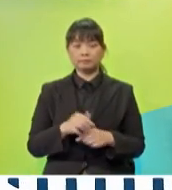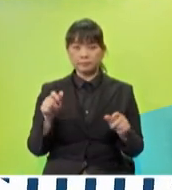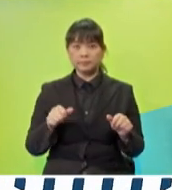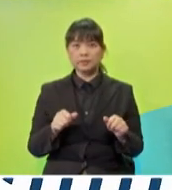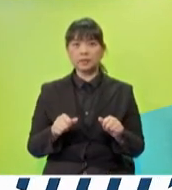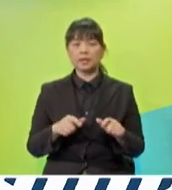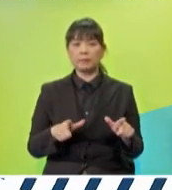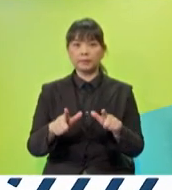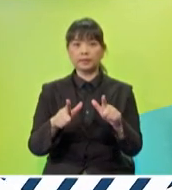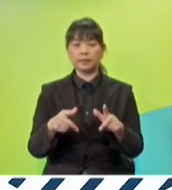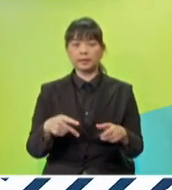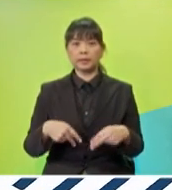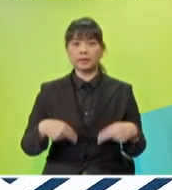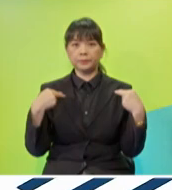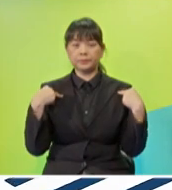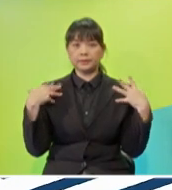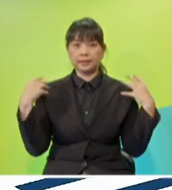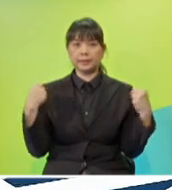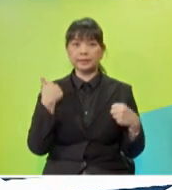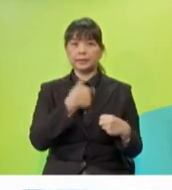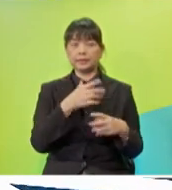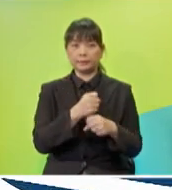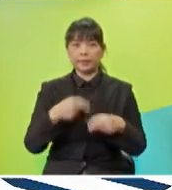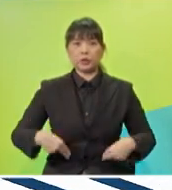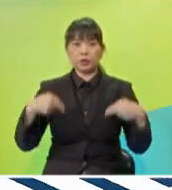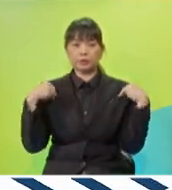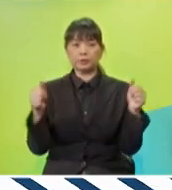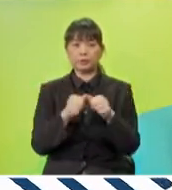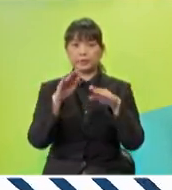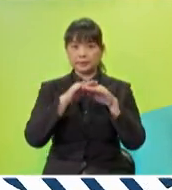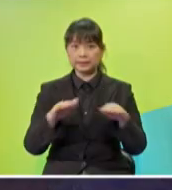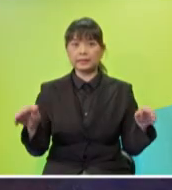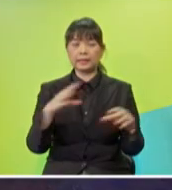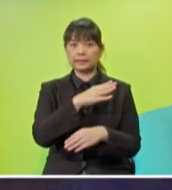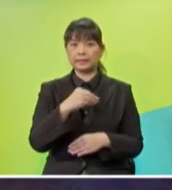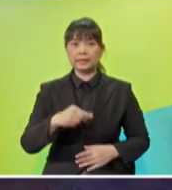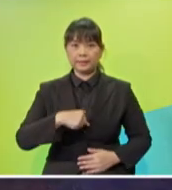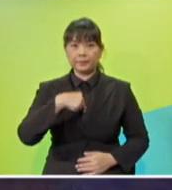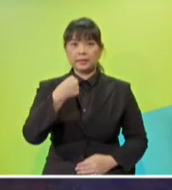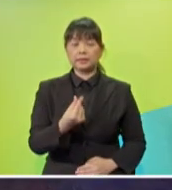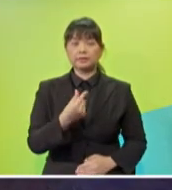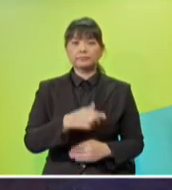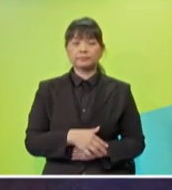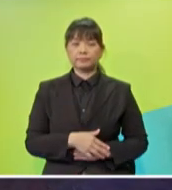kita dapat hidup dengan tenang dan gembira Oke hebat 5 bintang